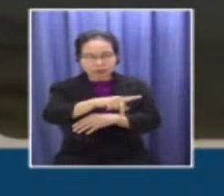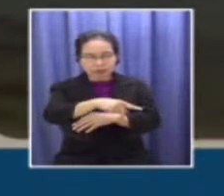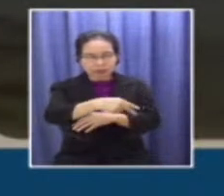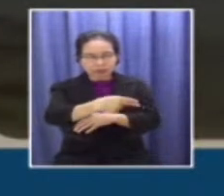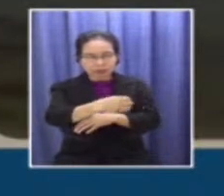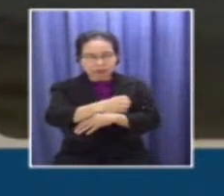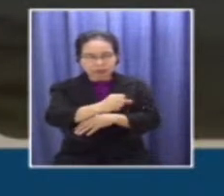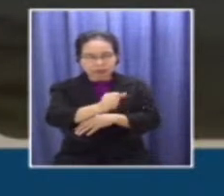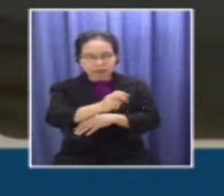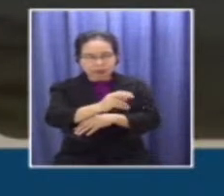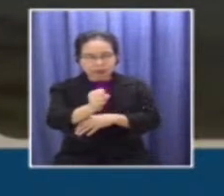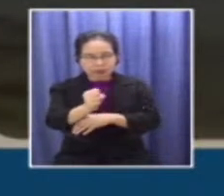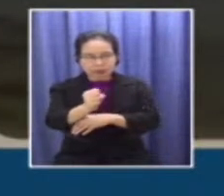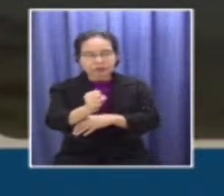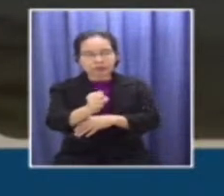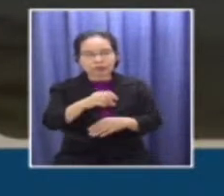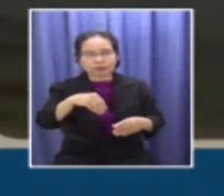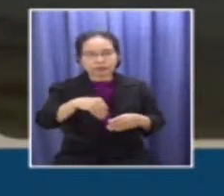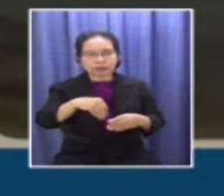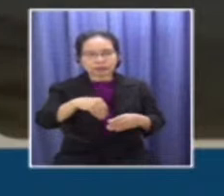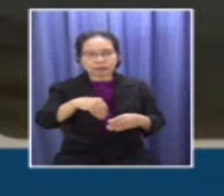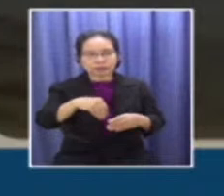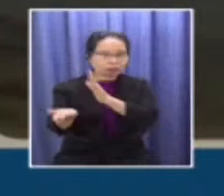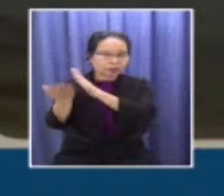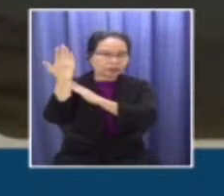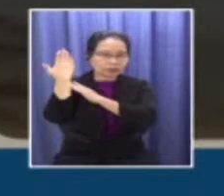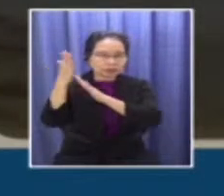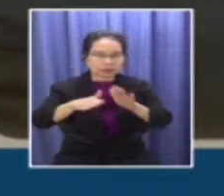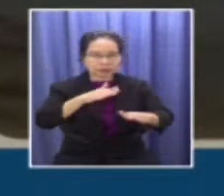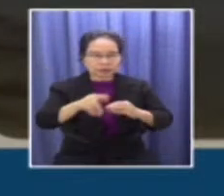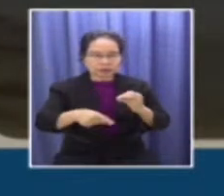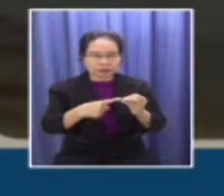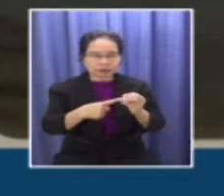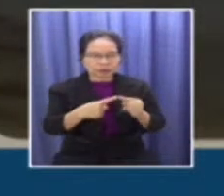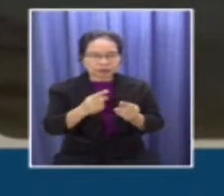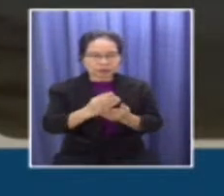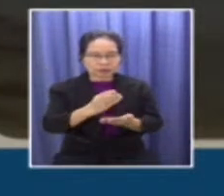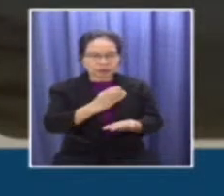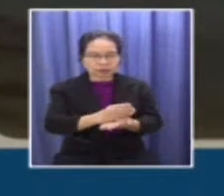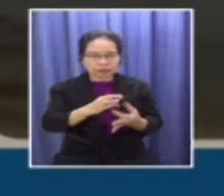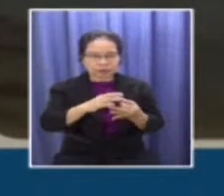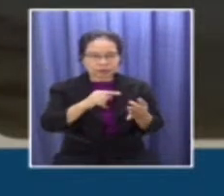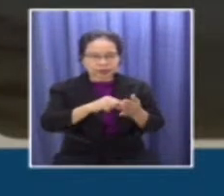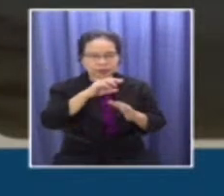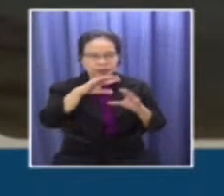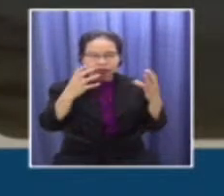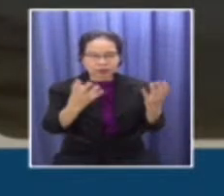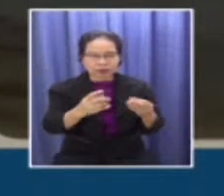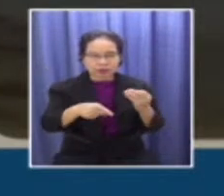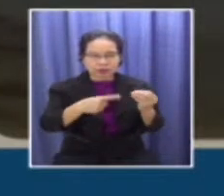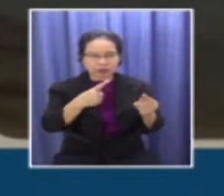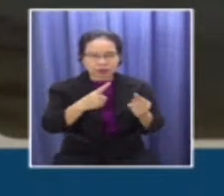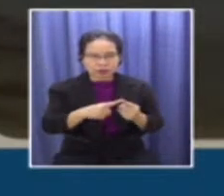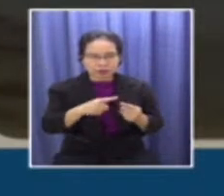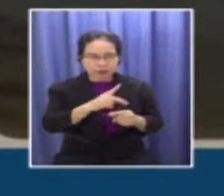wɔ nipa mu. Ɔma yɛn nsan nkan ne bio. Efesofoɔ nwoma ɛti 2 nkyɛmu 2